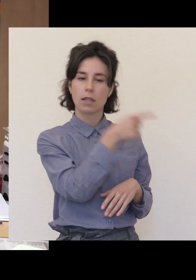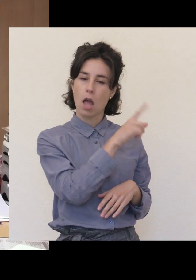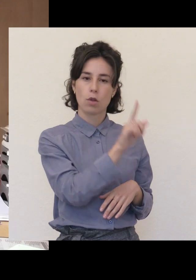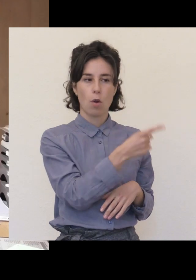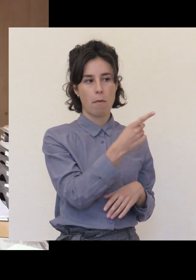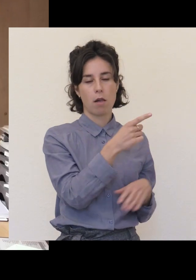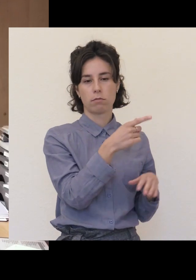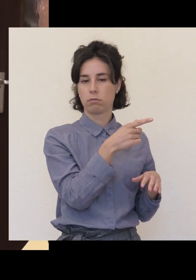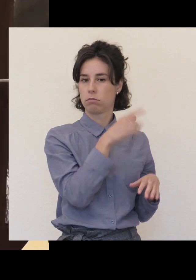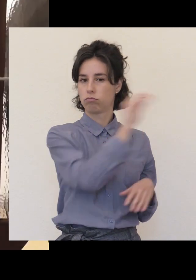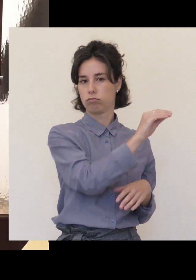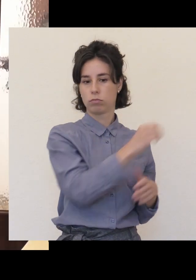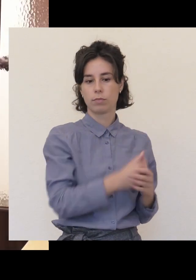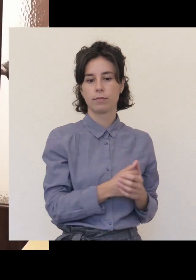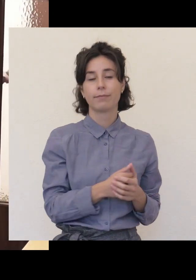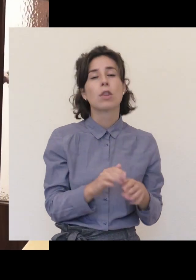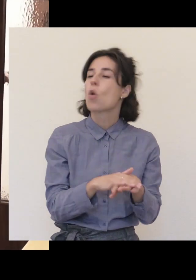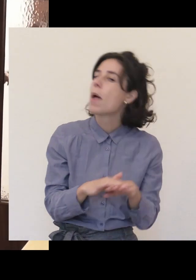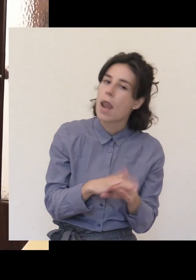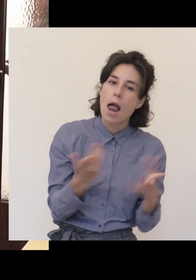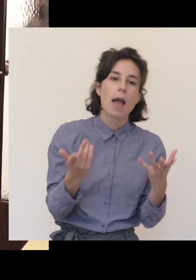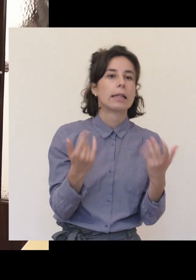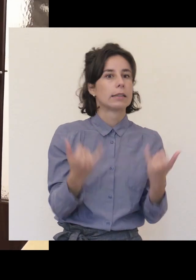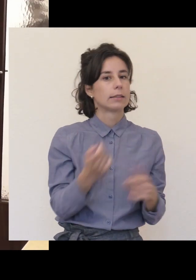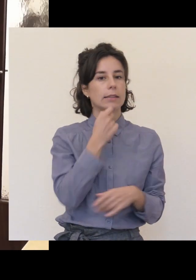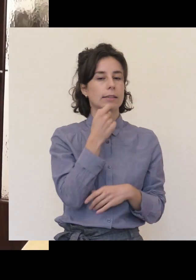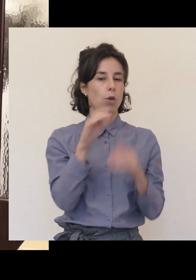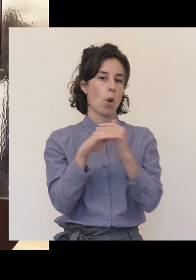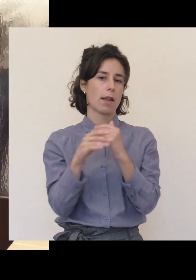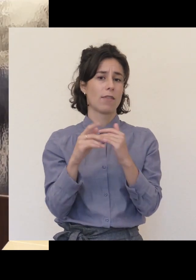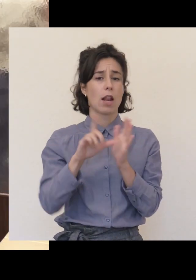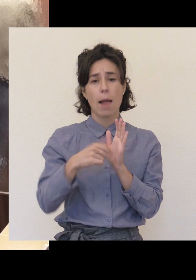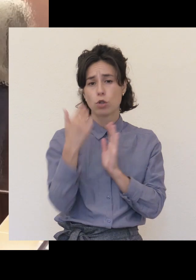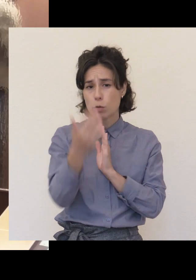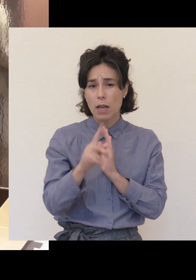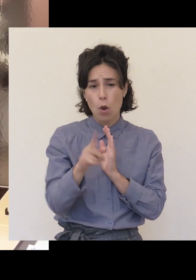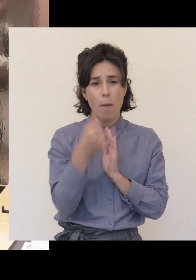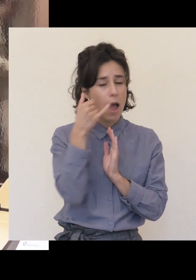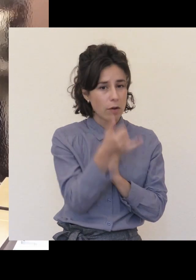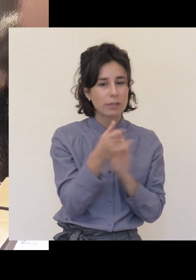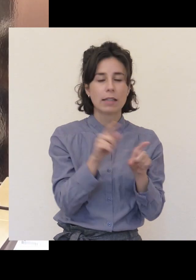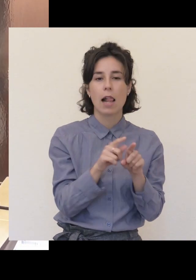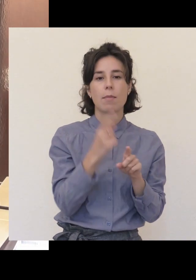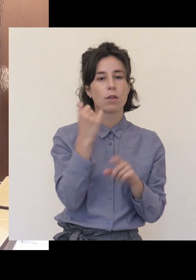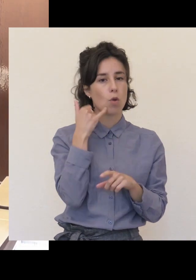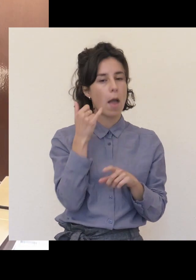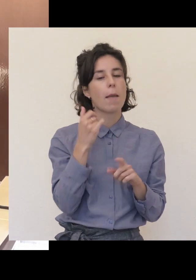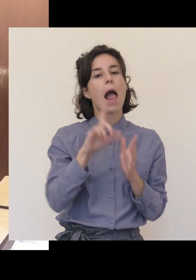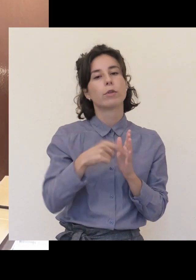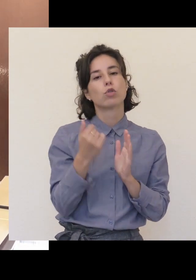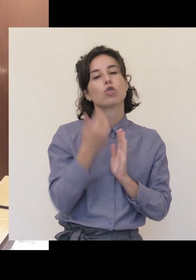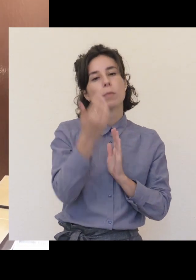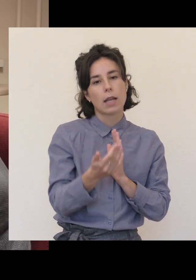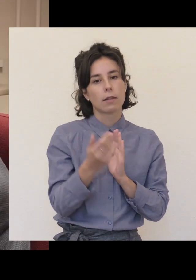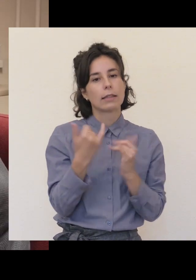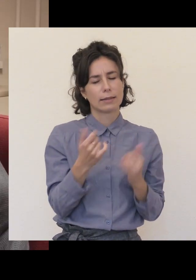nochmal die Frau Schneider ansprechen. Tut mir leid, die Kollegin ist zu Tisch. In einer halben Stunde vielleicht nochmal durchrufen bitte die gleiche Nummer, aber bitte eine halbe Stunde später. Die